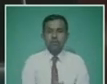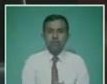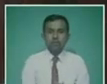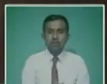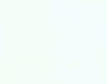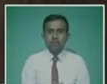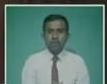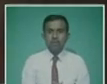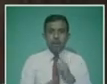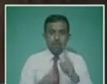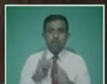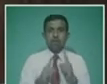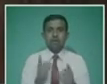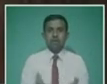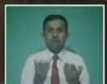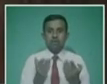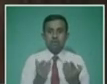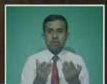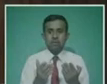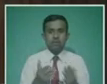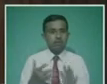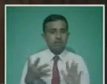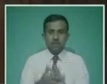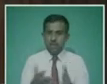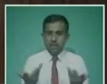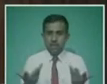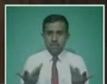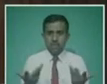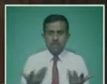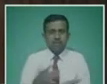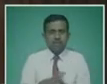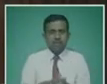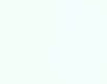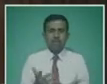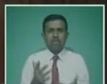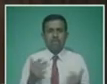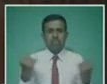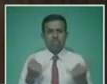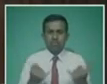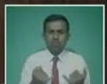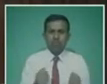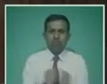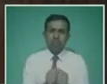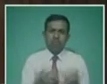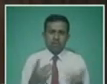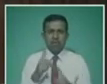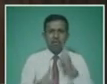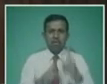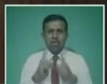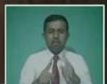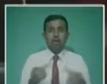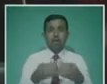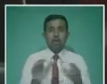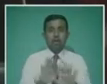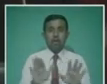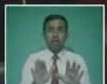ඒකට මගේ විරෝධයක් නෑ. නමුත් කතා කරන එකේ කිසි වරදක් නෑ. නමුත් මේ කිසි තේරුමක් නැති පල්හැලි වෙනත් නැති දේවල් කතා කරන එකෙන් තමයි මේ කාලේ